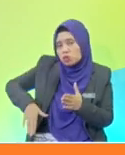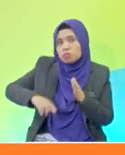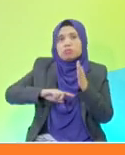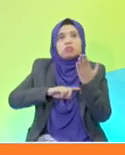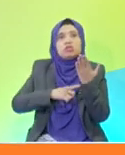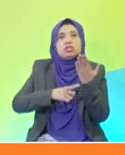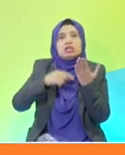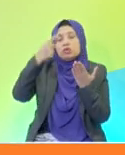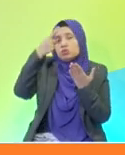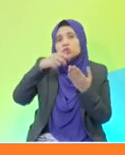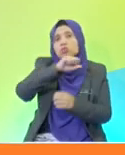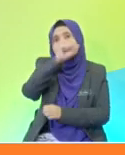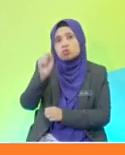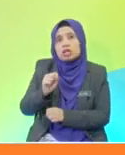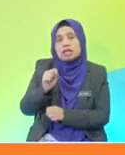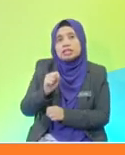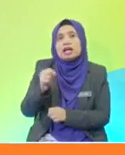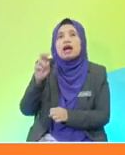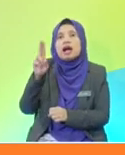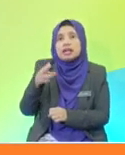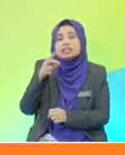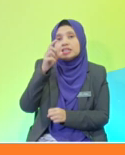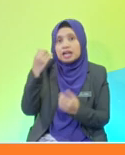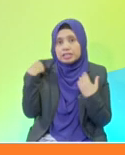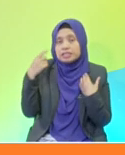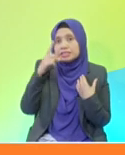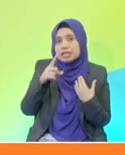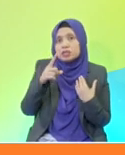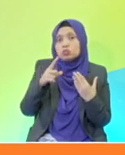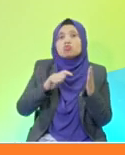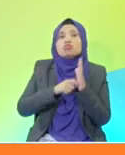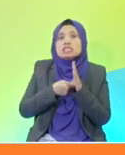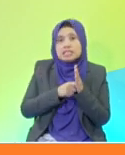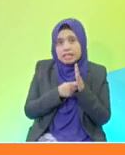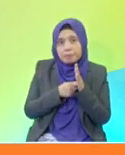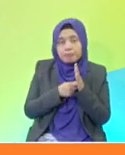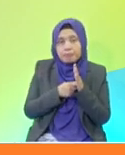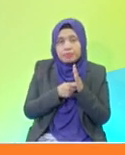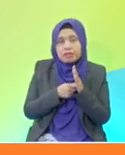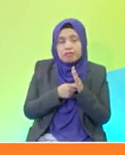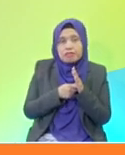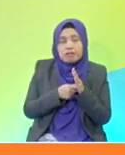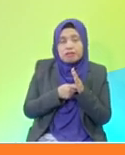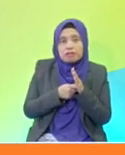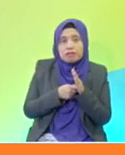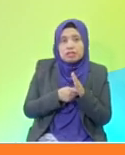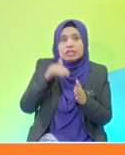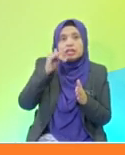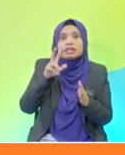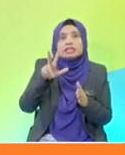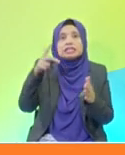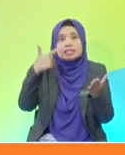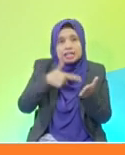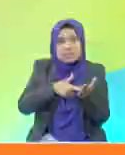untuk soal alat Inikah pilihan hanya terdapat satu saja keyword kepada soalan di mana yang tiga lagi